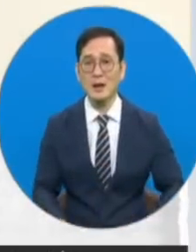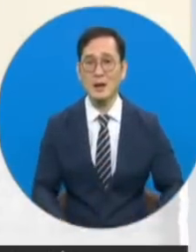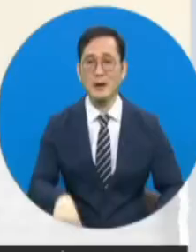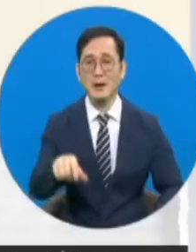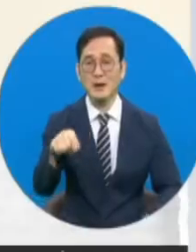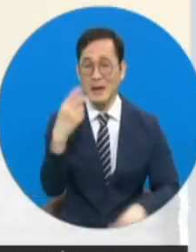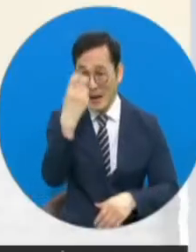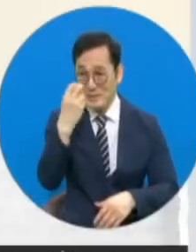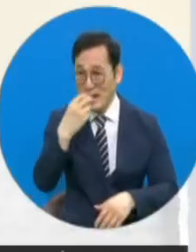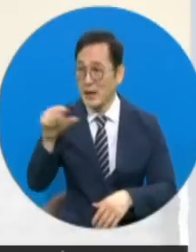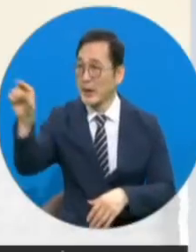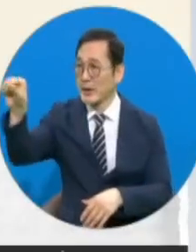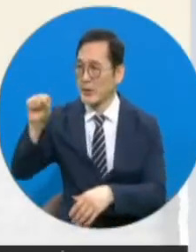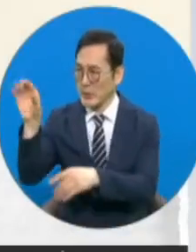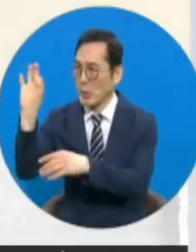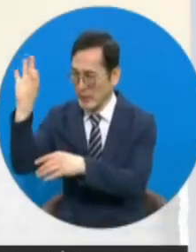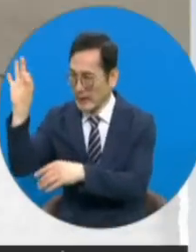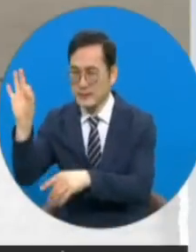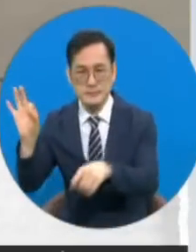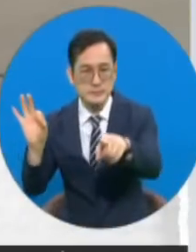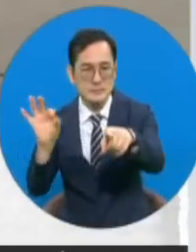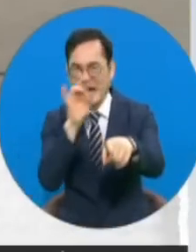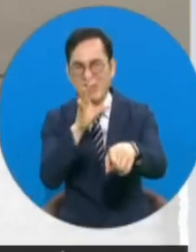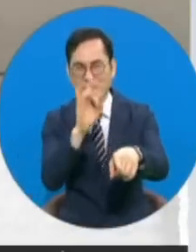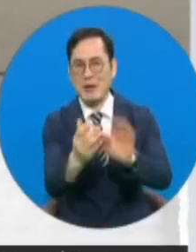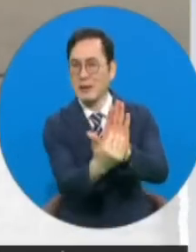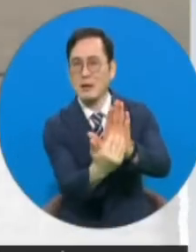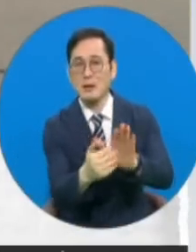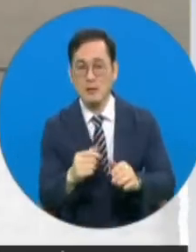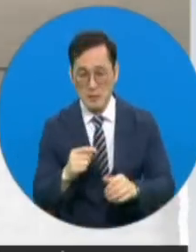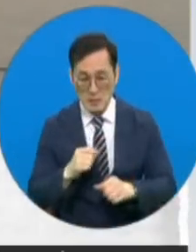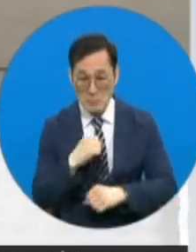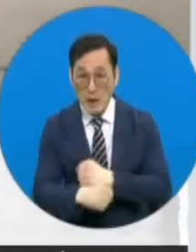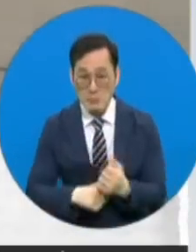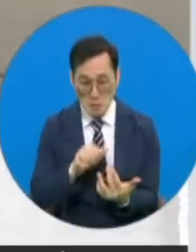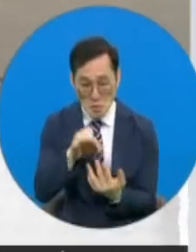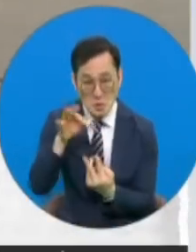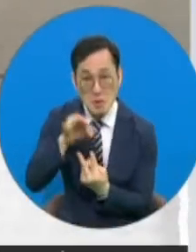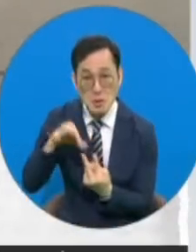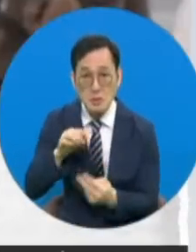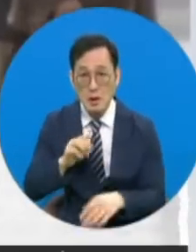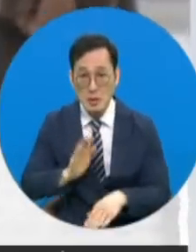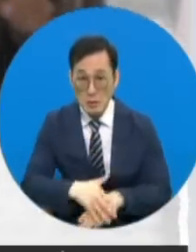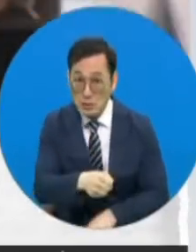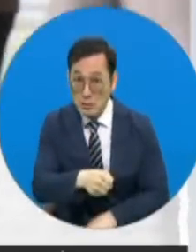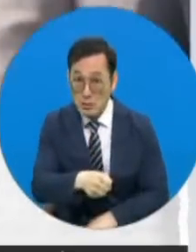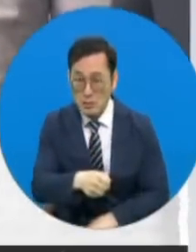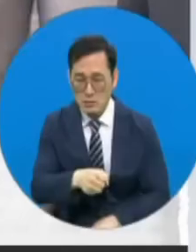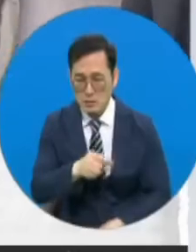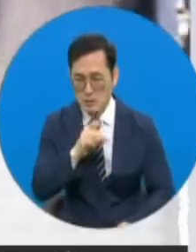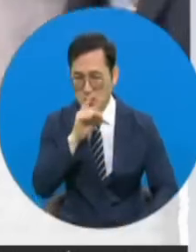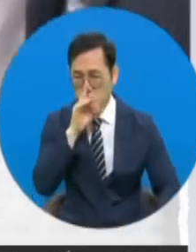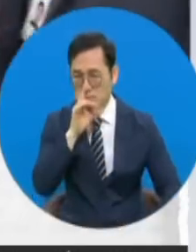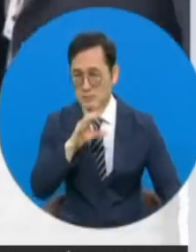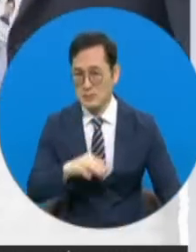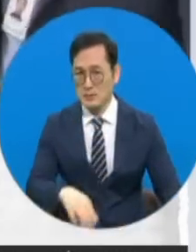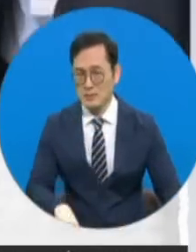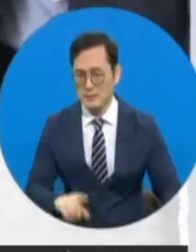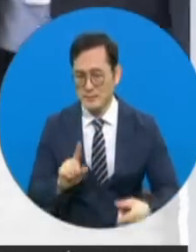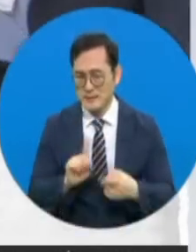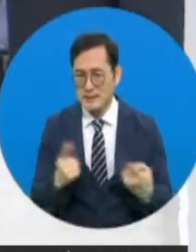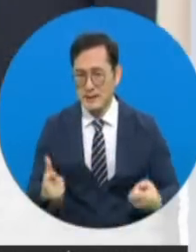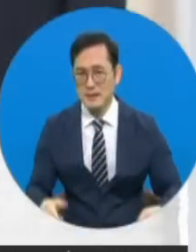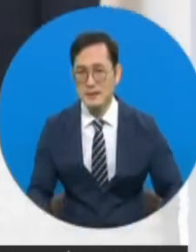적정이 넘어갈 수 있는 그런 수준이 아닌 것 성관계도 잘 알고 있지 않겠습니까 오죽하면 헌법상 독립기구의 선관에 대해서 여야가